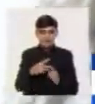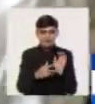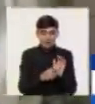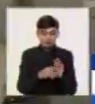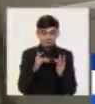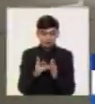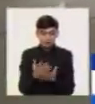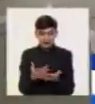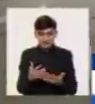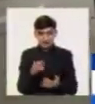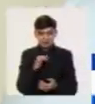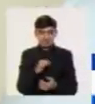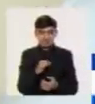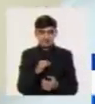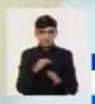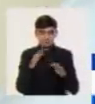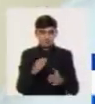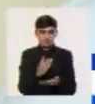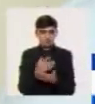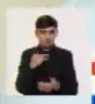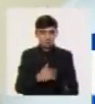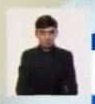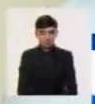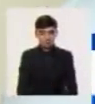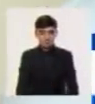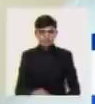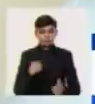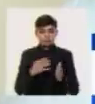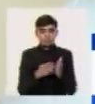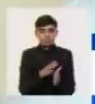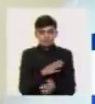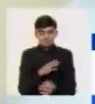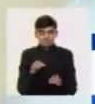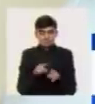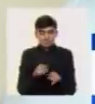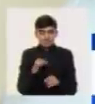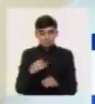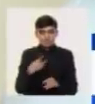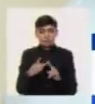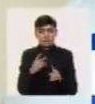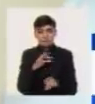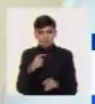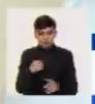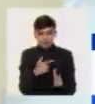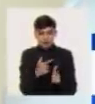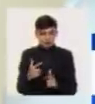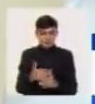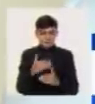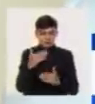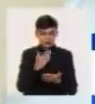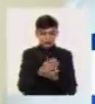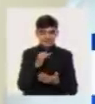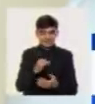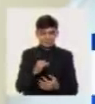орындық жансақтау бөлімшесі бар. Кемшіліктерімізді ескере отырып, екінші толқынға біз жоғары деңгейде дайынбыз. Соңғы